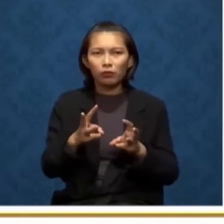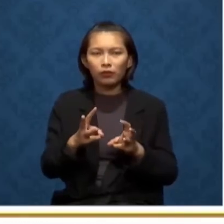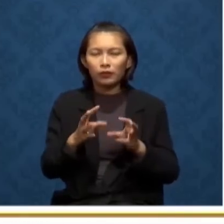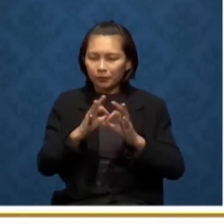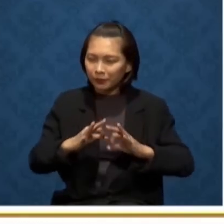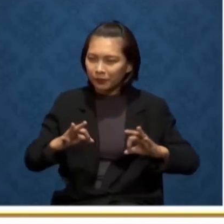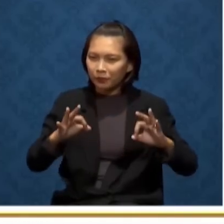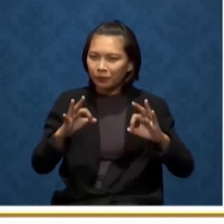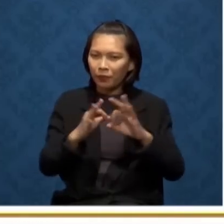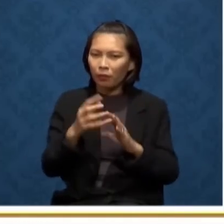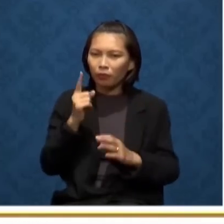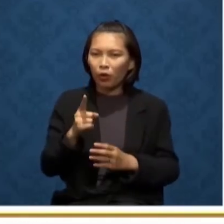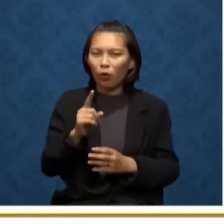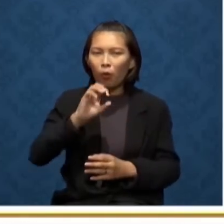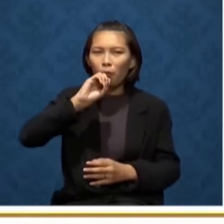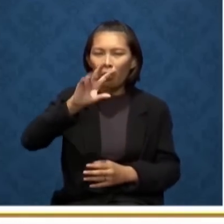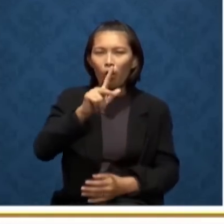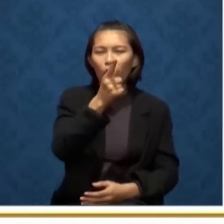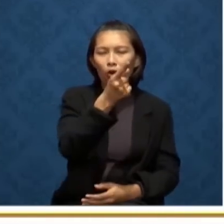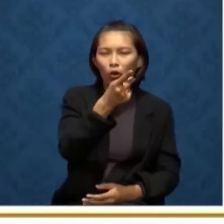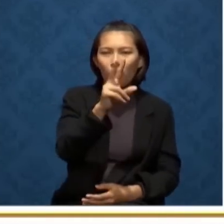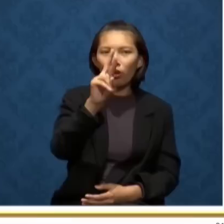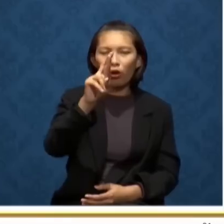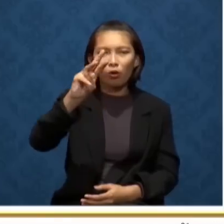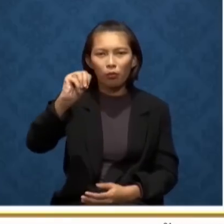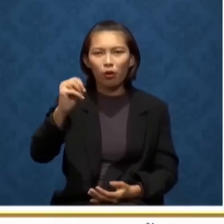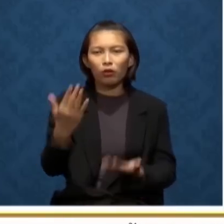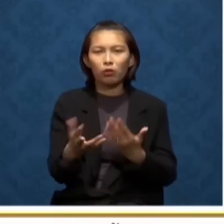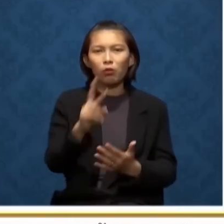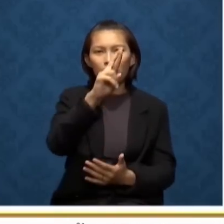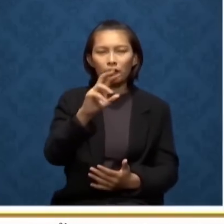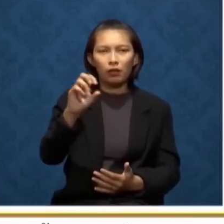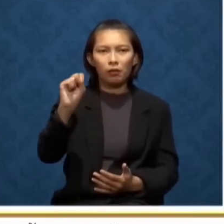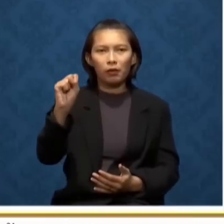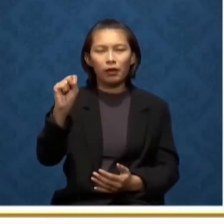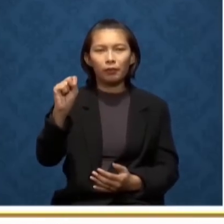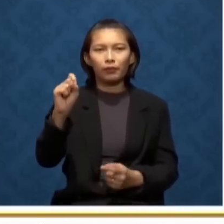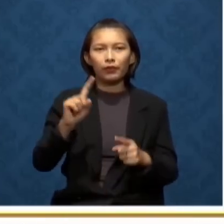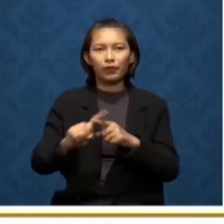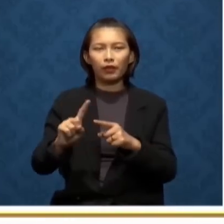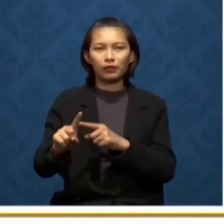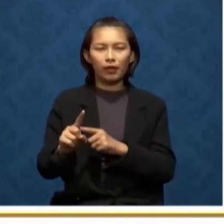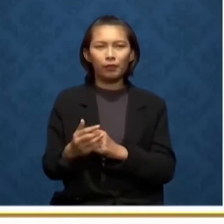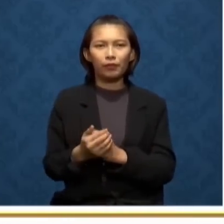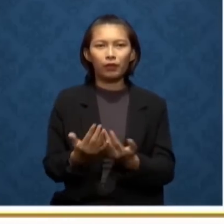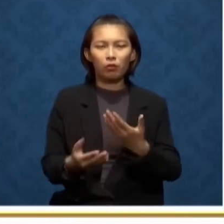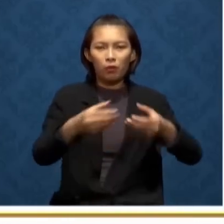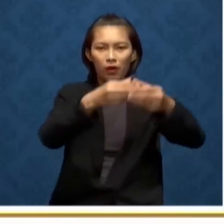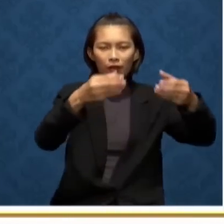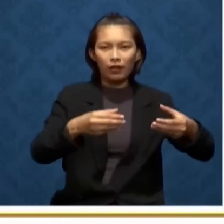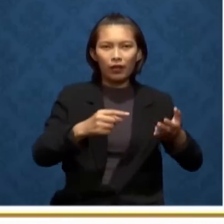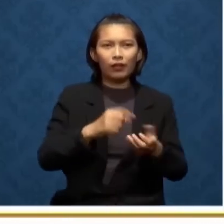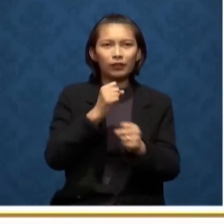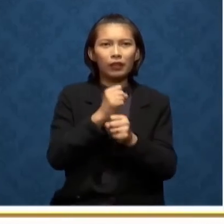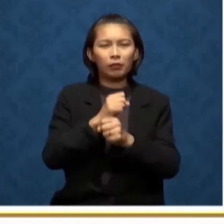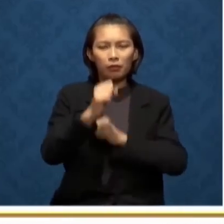รม.และรฐศภาพเพื่ให้กำชับหรือติดตามการปฏิบัรงานของหนวยงรฐและรายงานผลการป